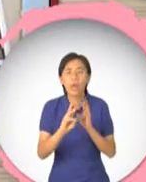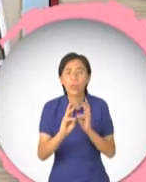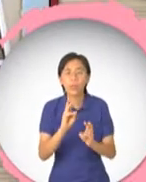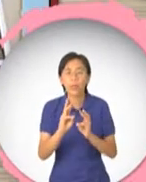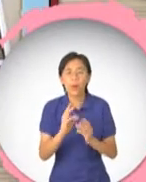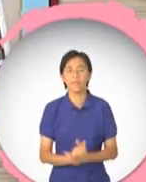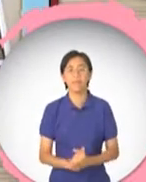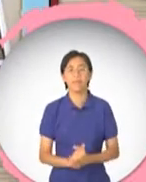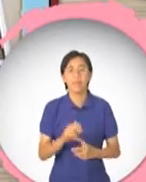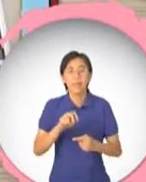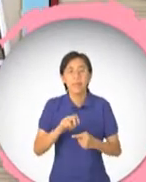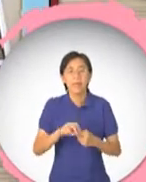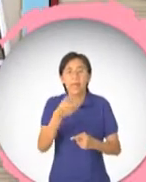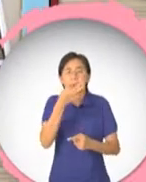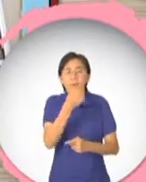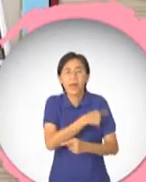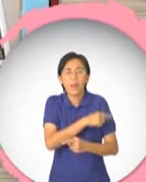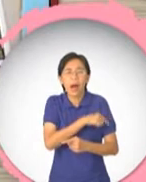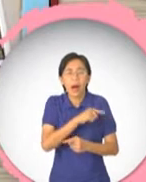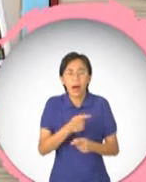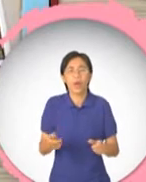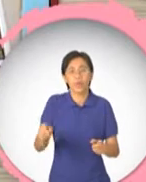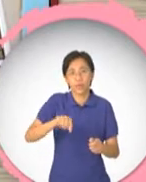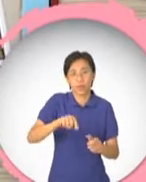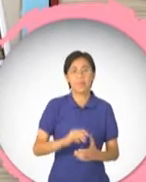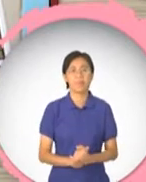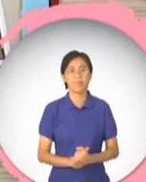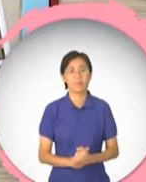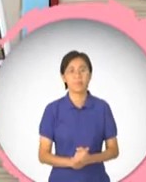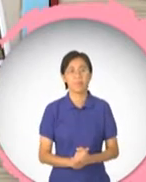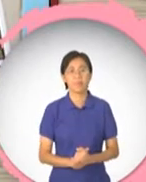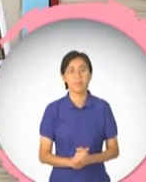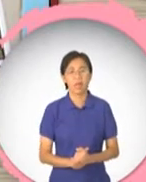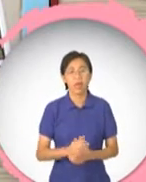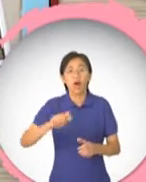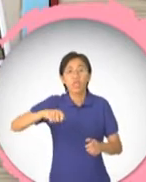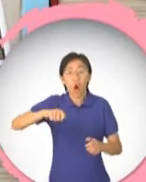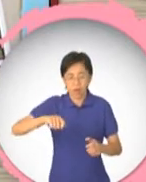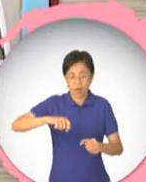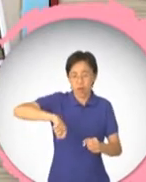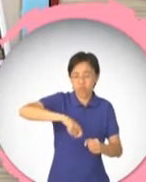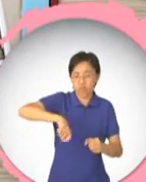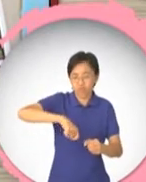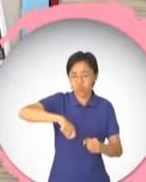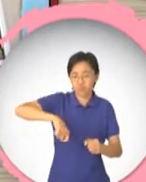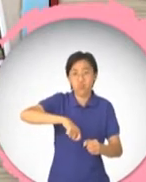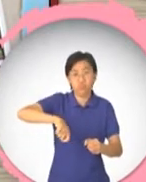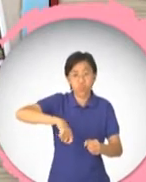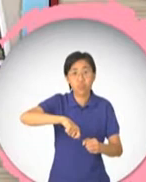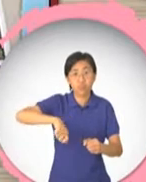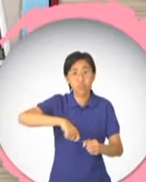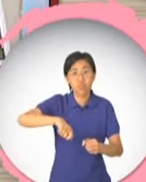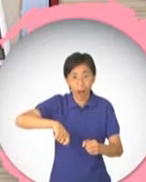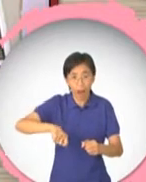กลือนี่ ค่ะใช้พายหรือช้อนนะคะคนให้เข้ากันค่ะแล้วเทลงในส่วนของของ